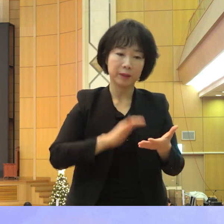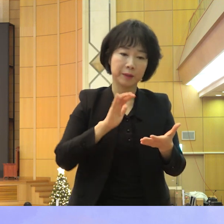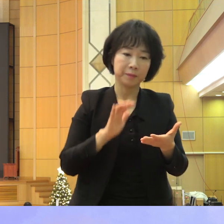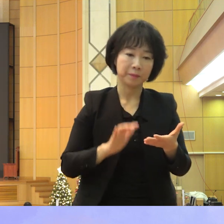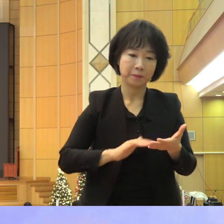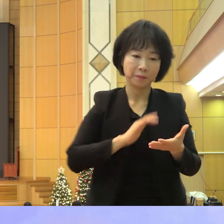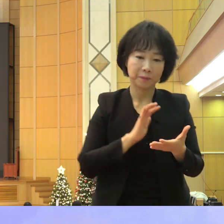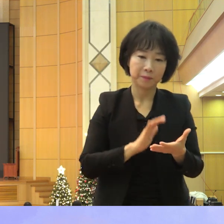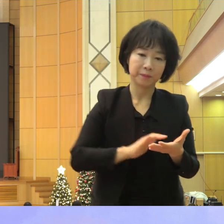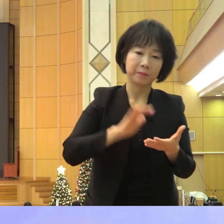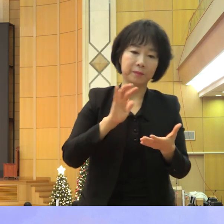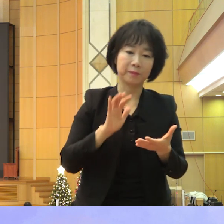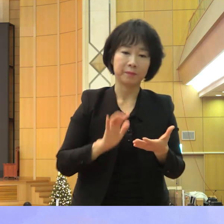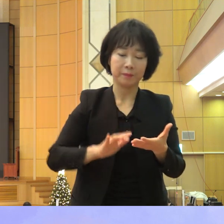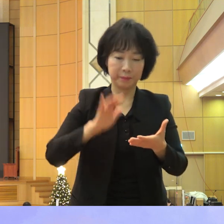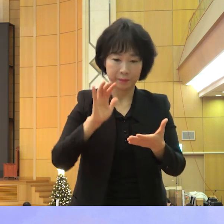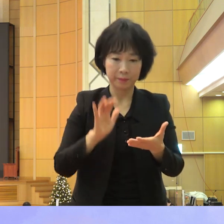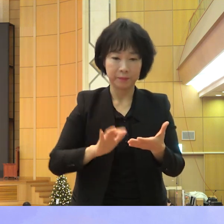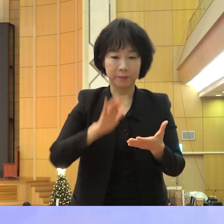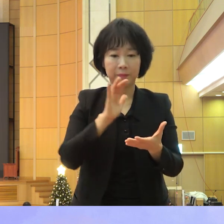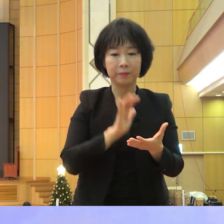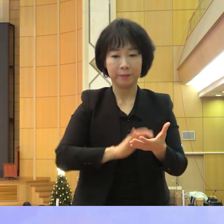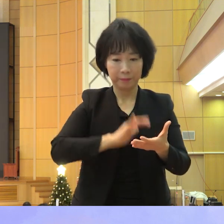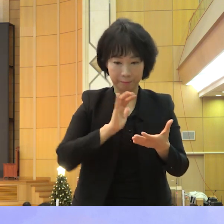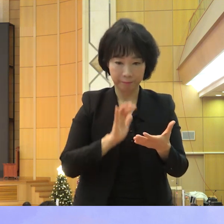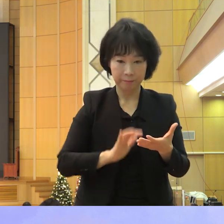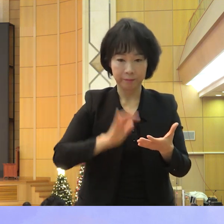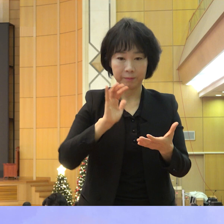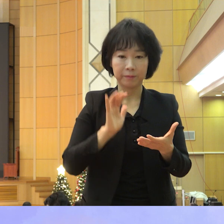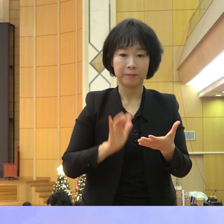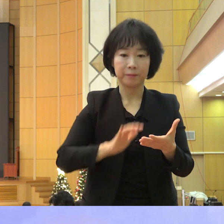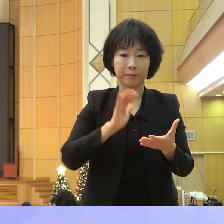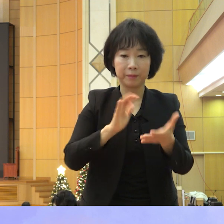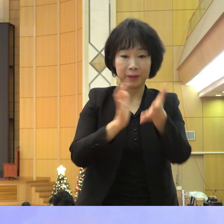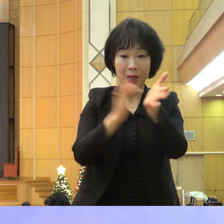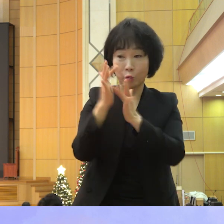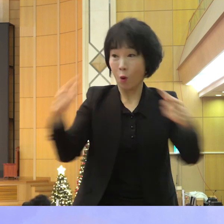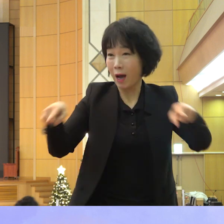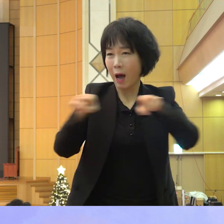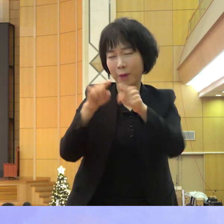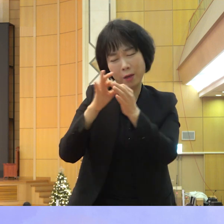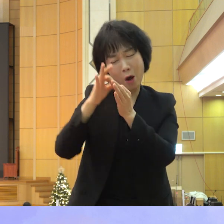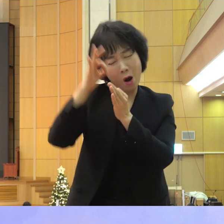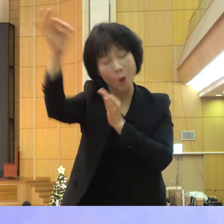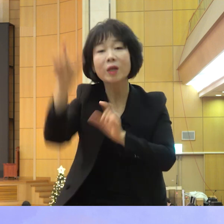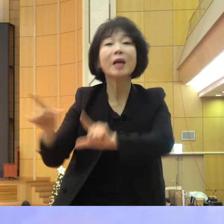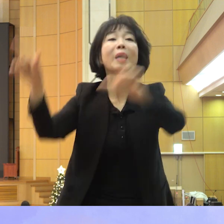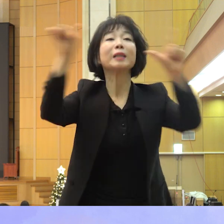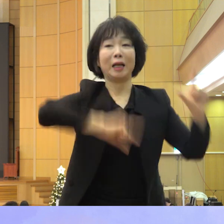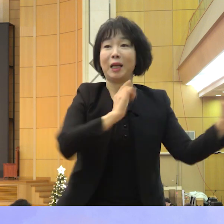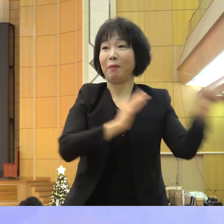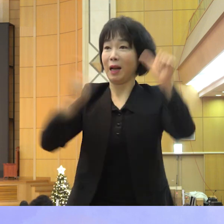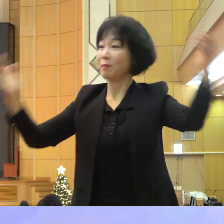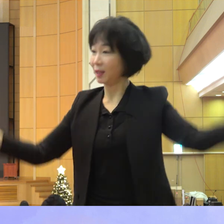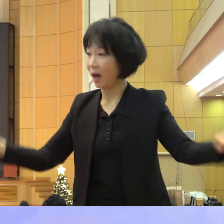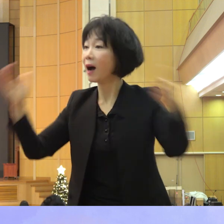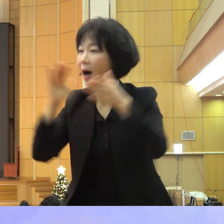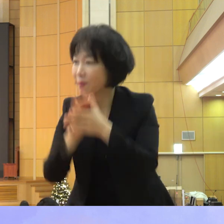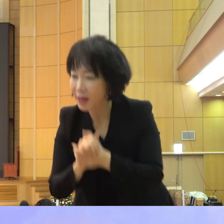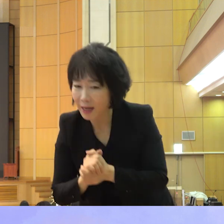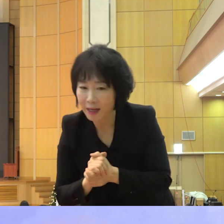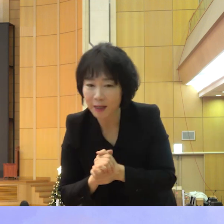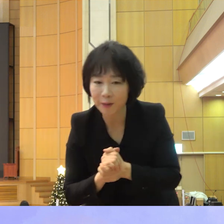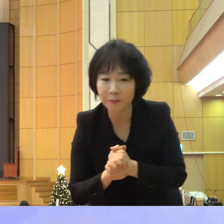늘 주님과 함께하는 삶으로 살아가시기를 예수님의 이름으로 소망합니다. 늘 주님과 함께 마음을